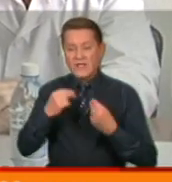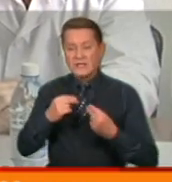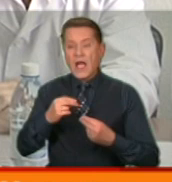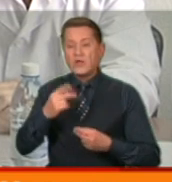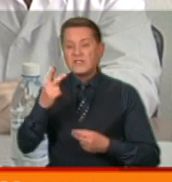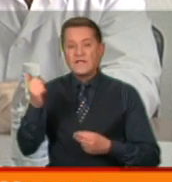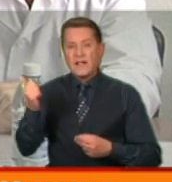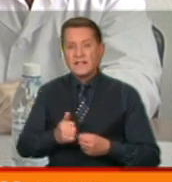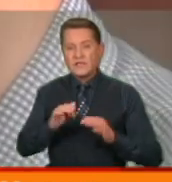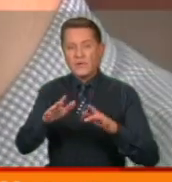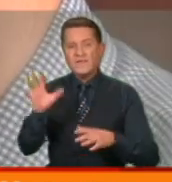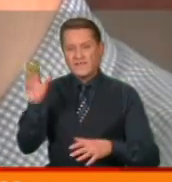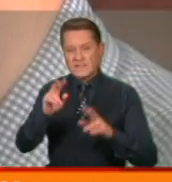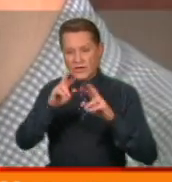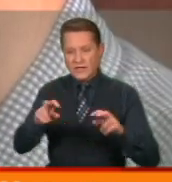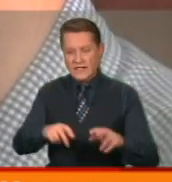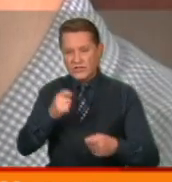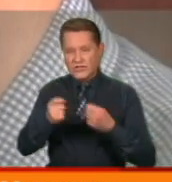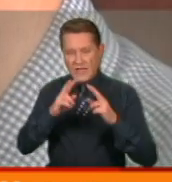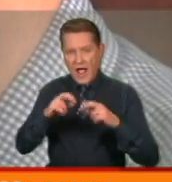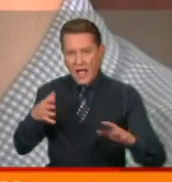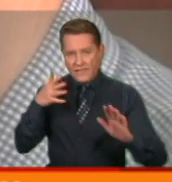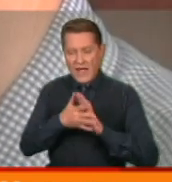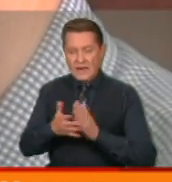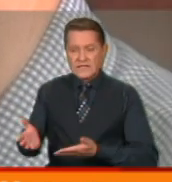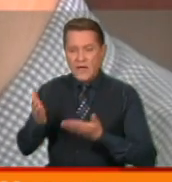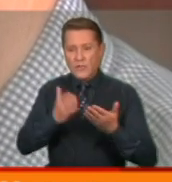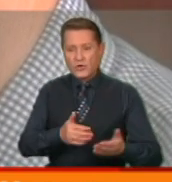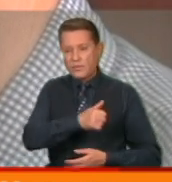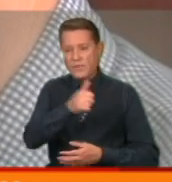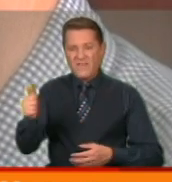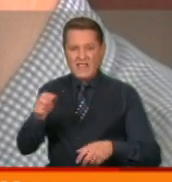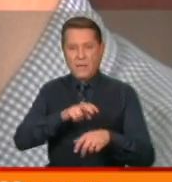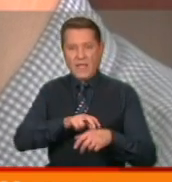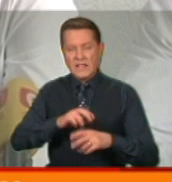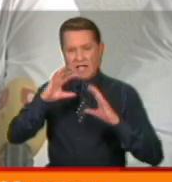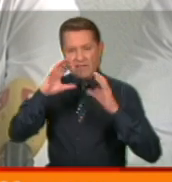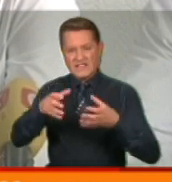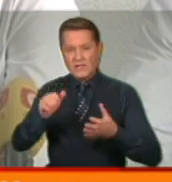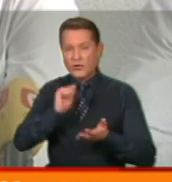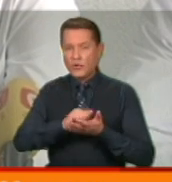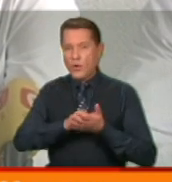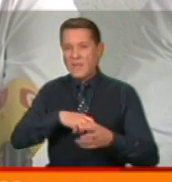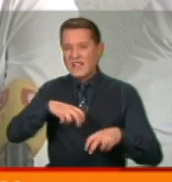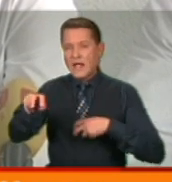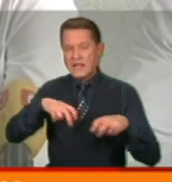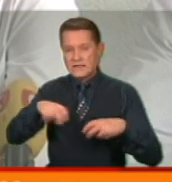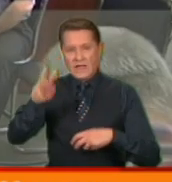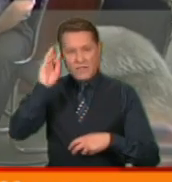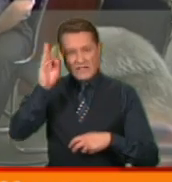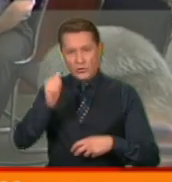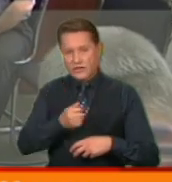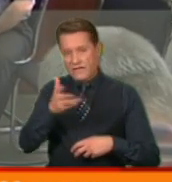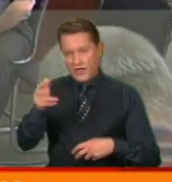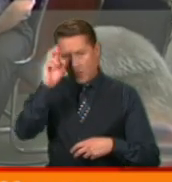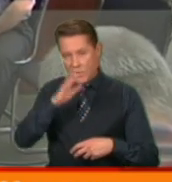провести всі дослідження і аналізи. На консиліум у справі Сашка запрошують провідних медиків світу. Документи розіслали у посольства кількох країн,